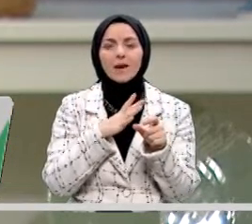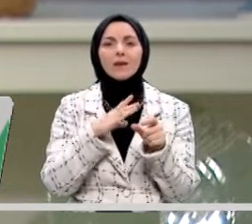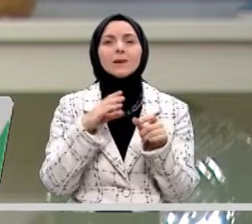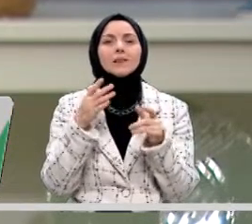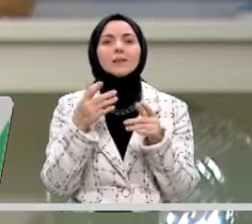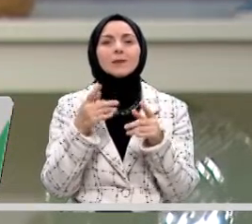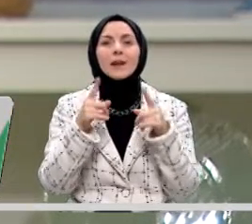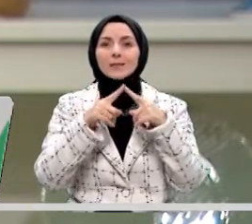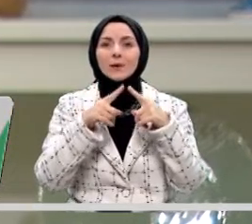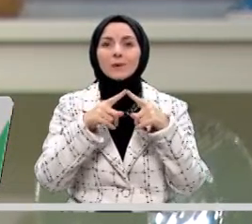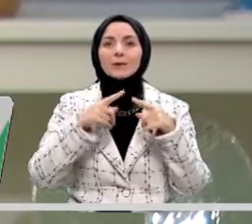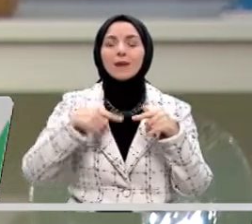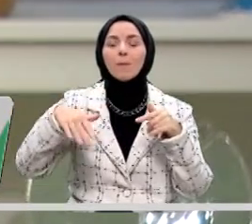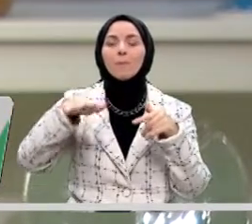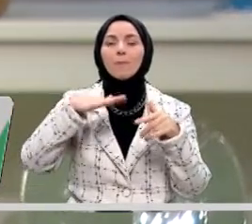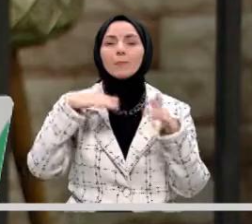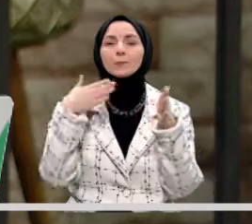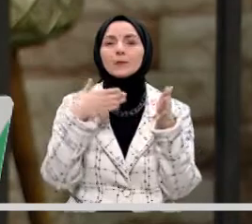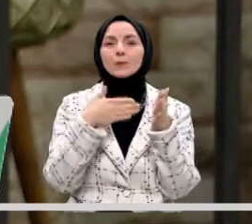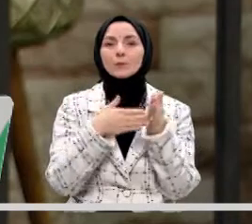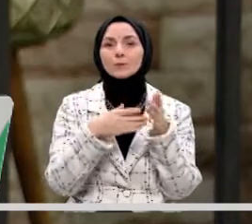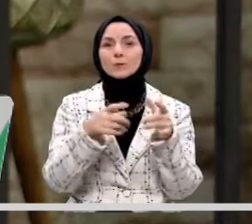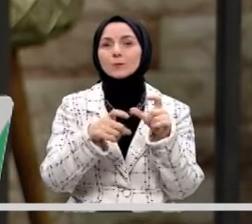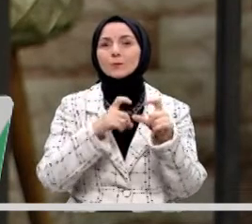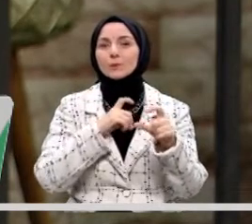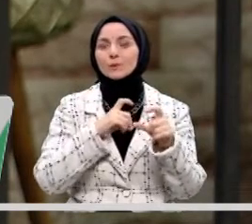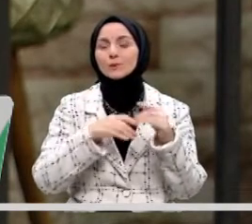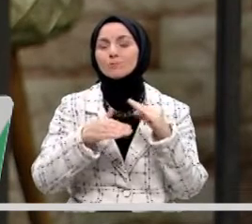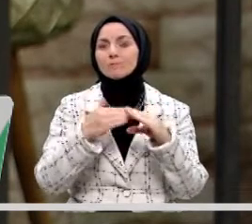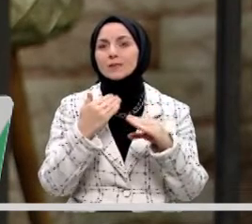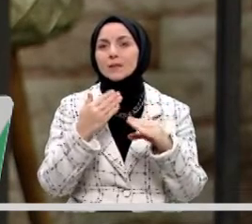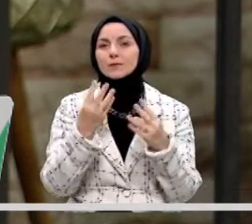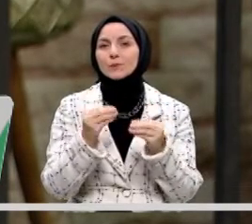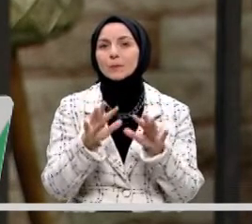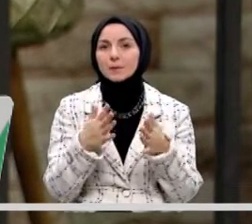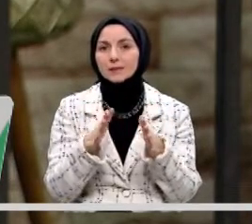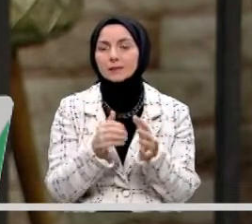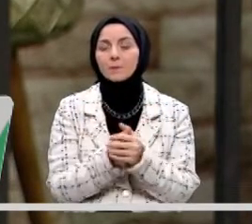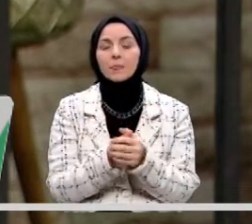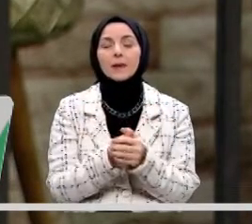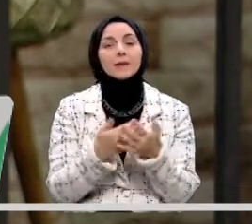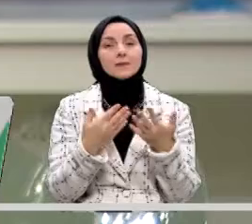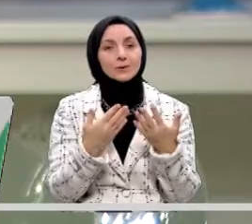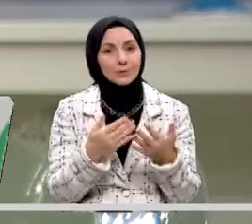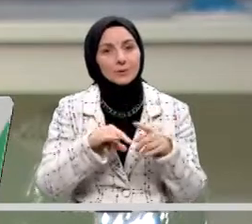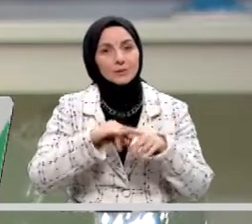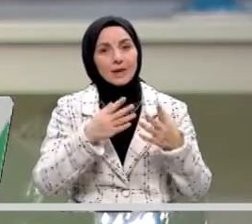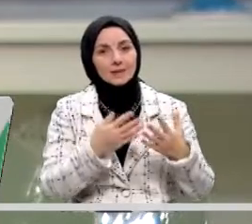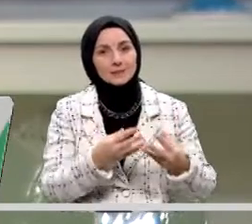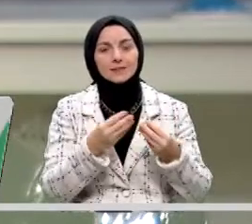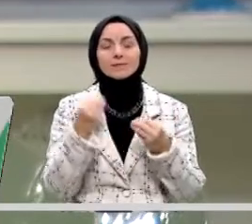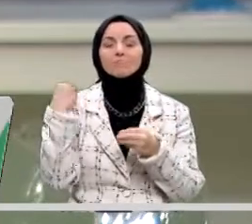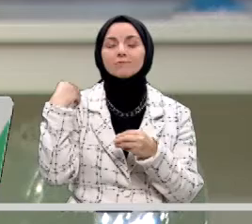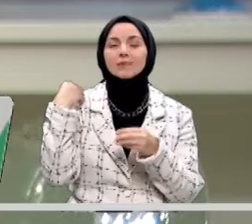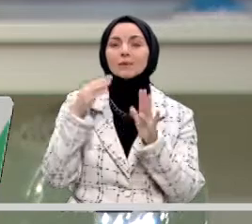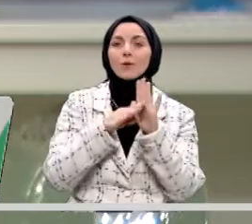diyorum ve hemen Özgür Hocam'a dönüyorum Hoş geldiniz Hoş bulduk Nasılsınız iyi misiniz Teşekkür ederim programınız Hayırlı olsun yeni dönem hayırlı olsun